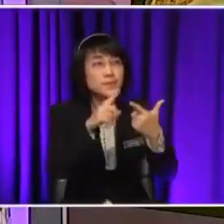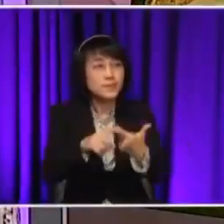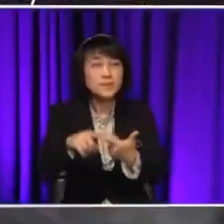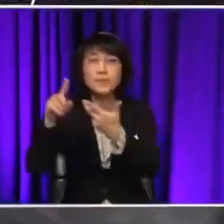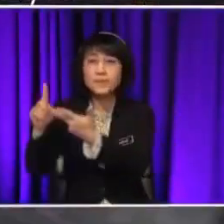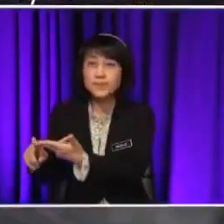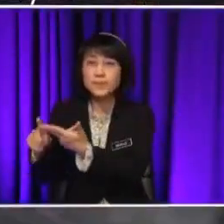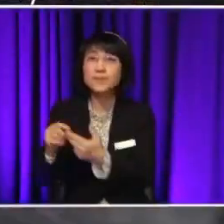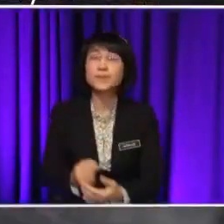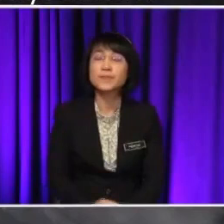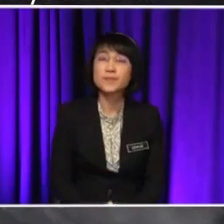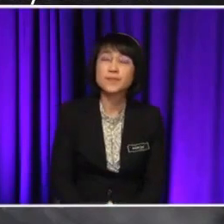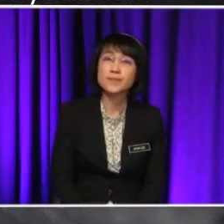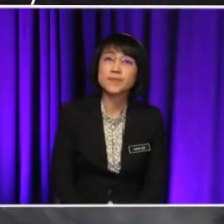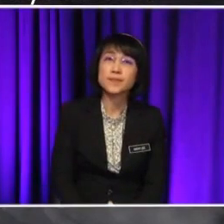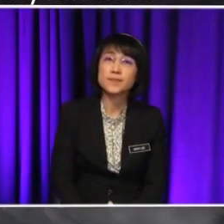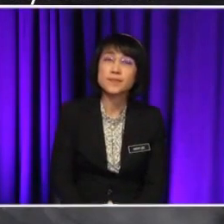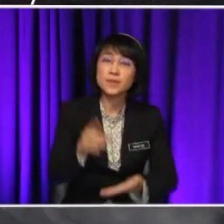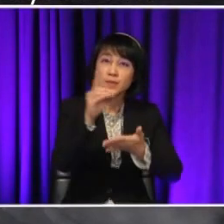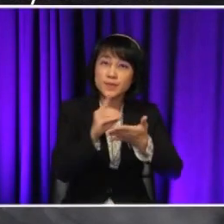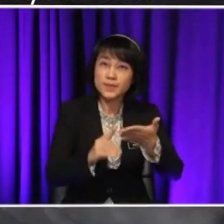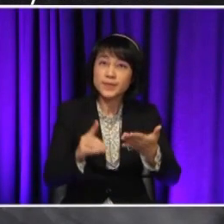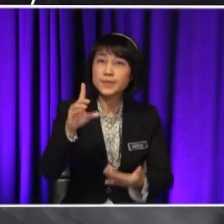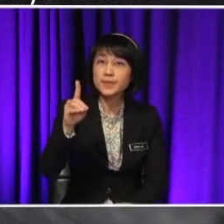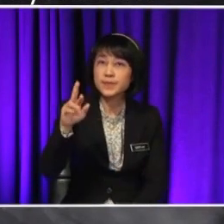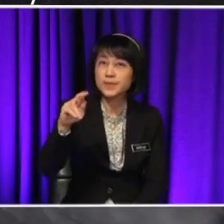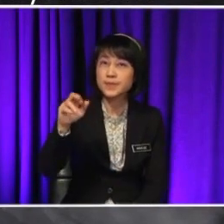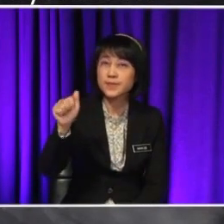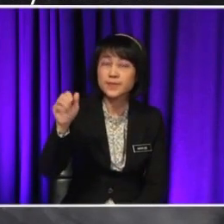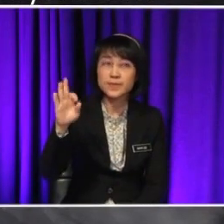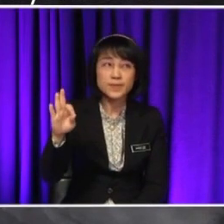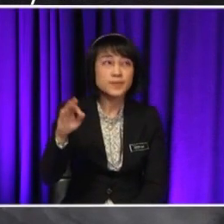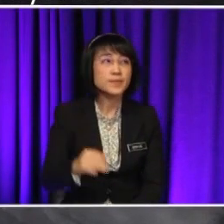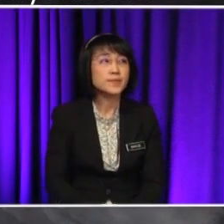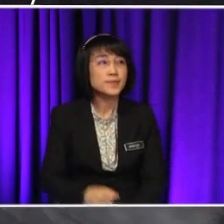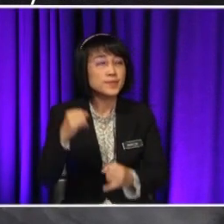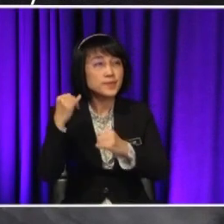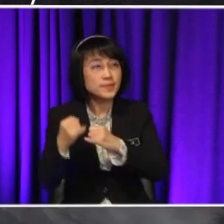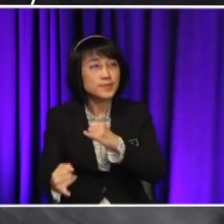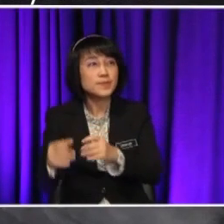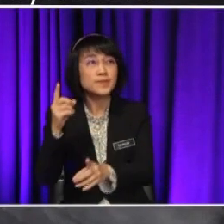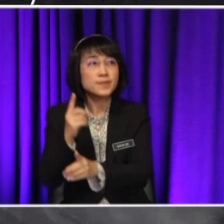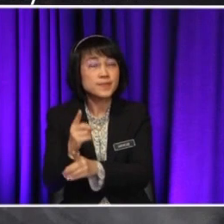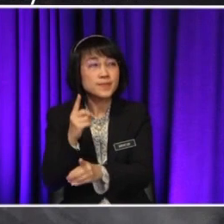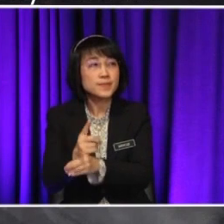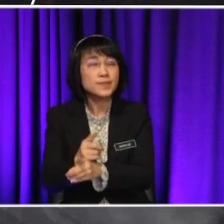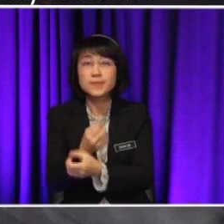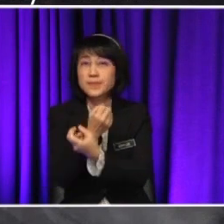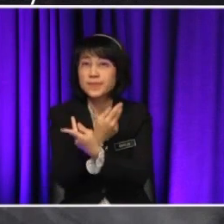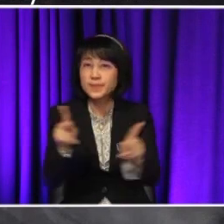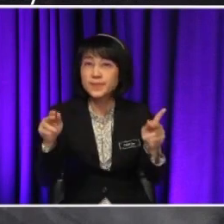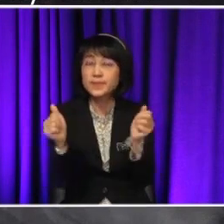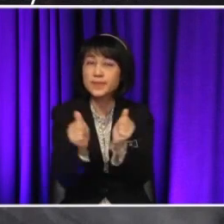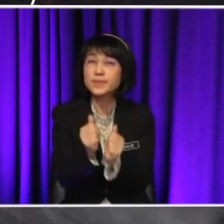kita hasilkan rough. Draft ni adalah lakaran kasar dan akhirnya komprehensif. Siap dengan warnanya